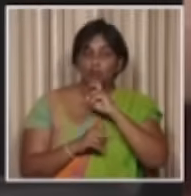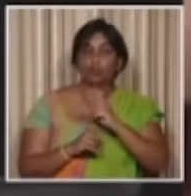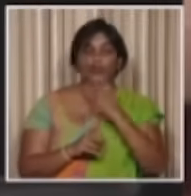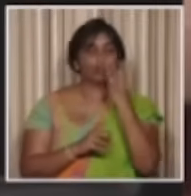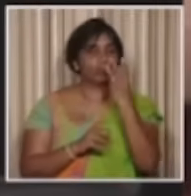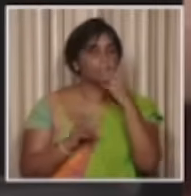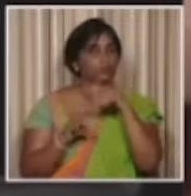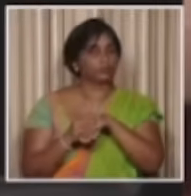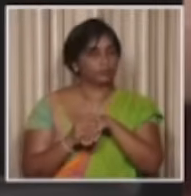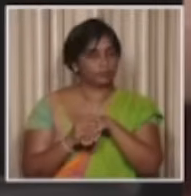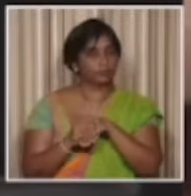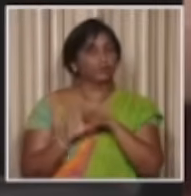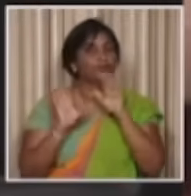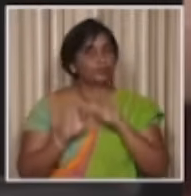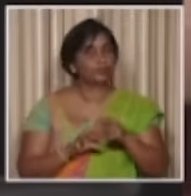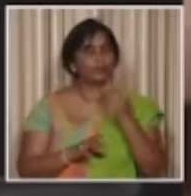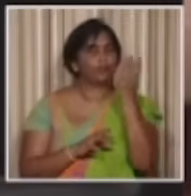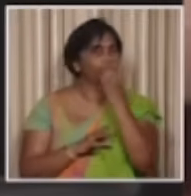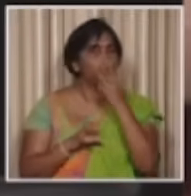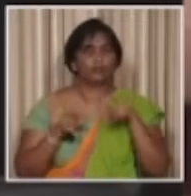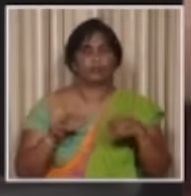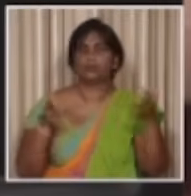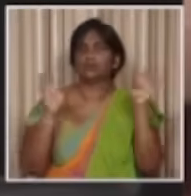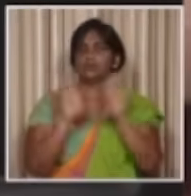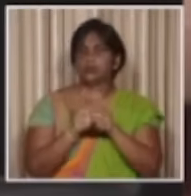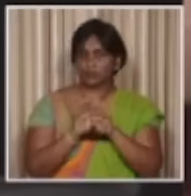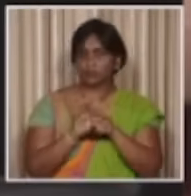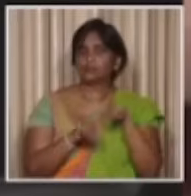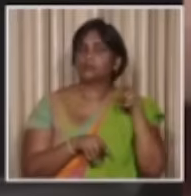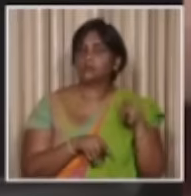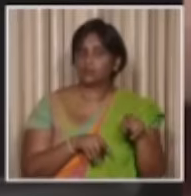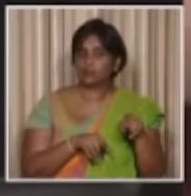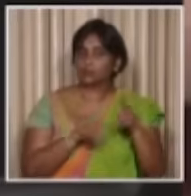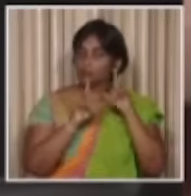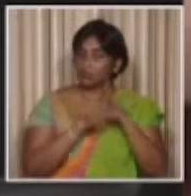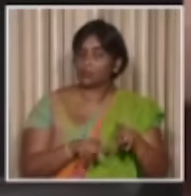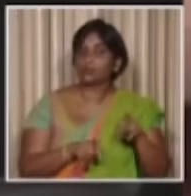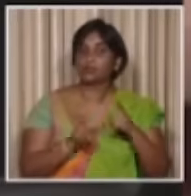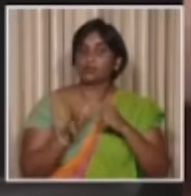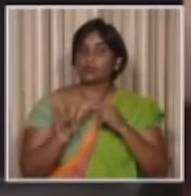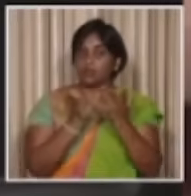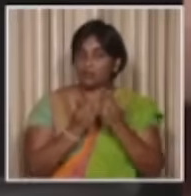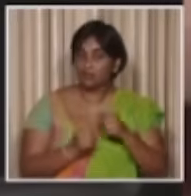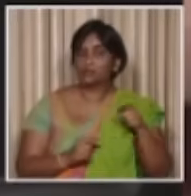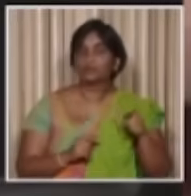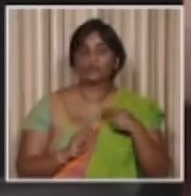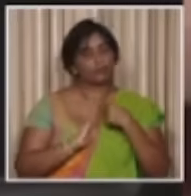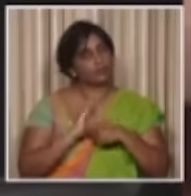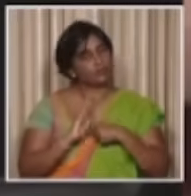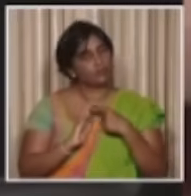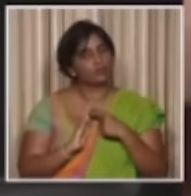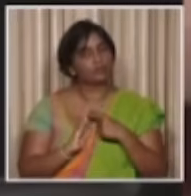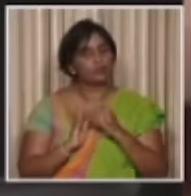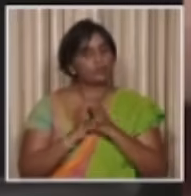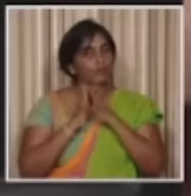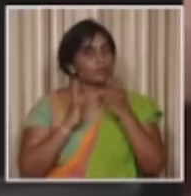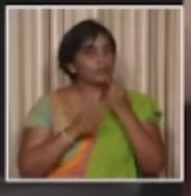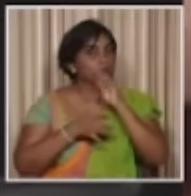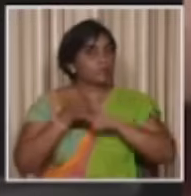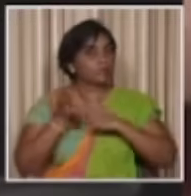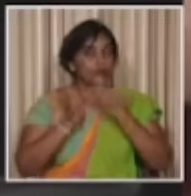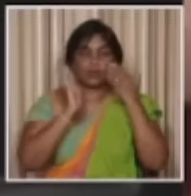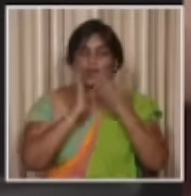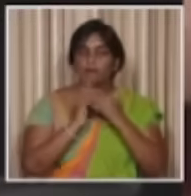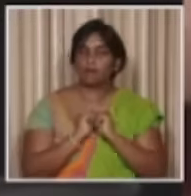උසාවි තුනක් පිහිටෙව්වා. නමුත් ඒ තුනම අද වහලා. එතකොට එහෙමනම් මේ විගණන මේ රටේ අපිට කොච්චර අයවැය ඉදිරිපත්